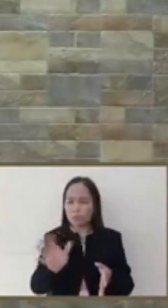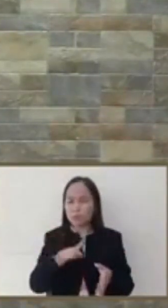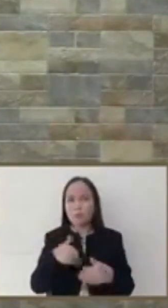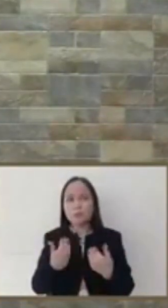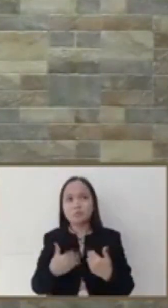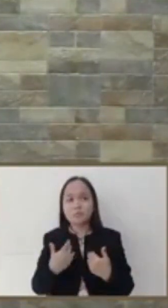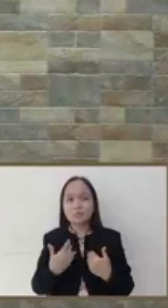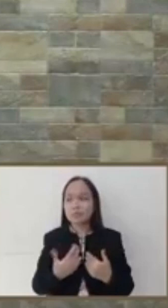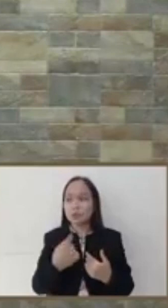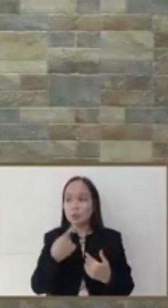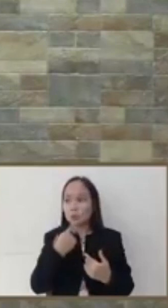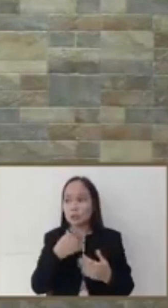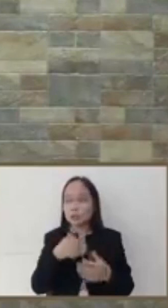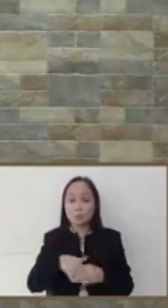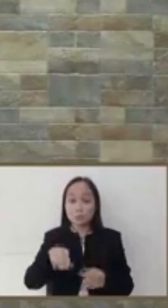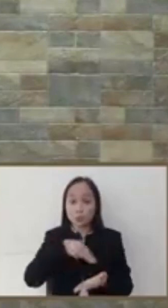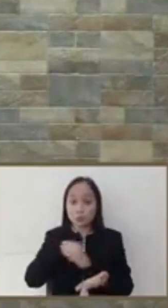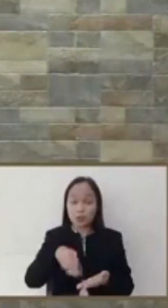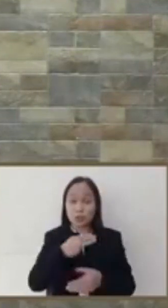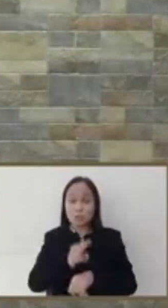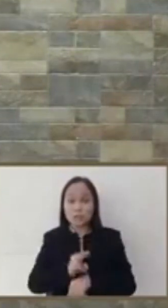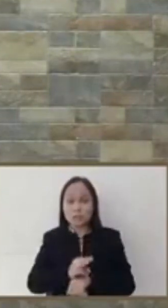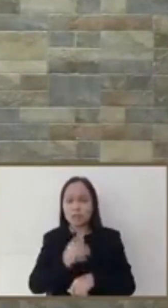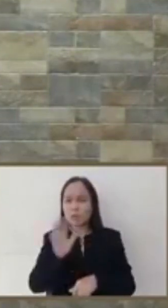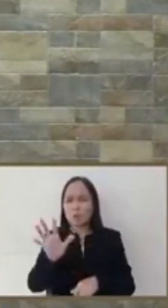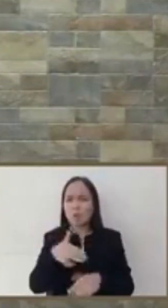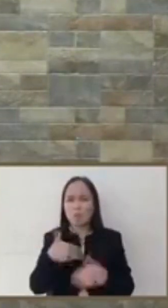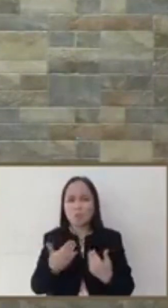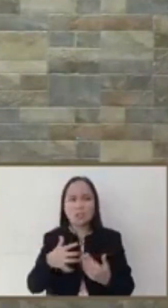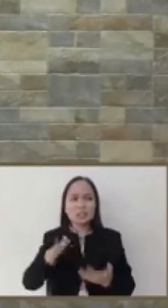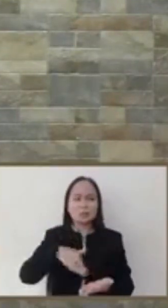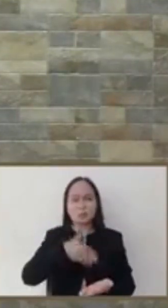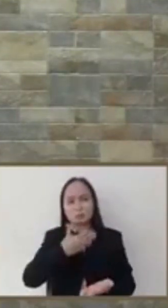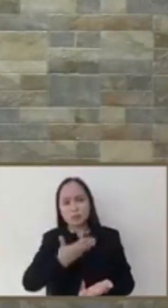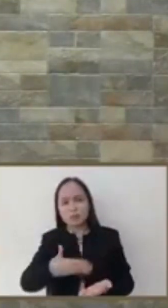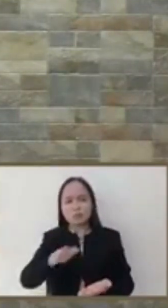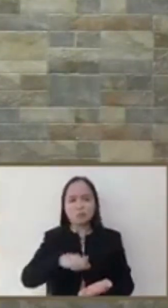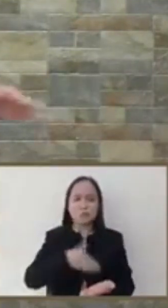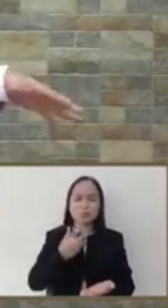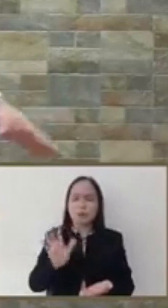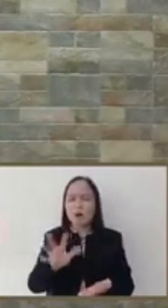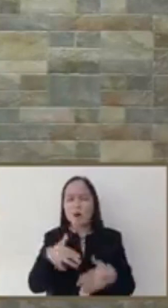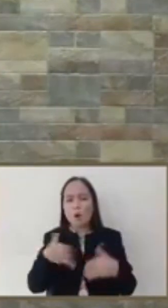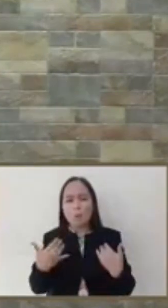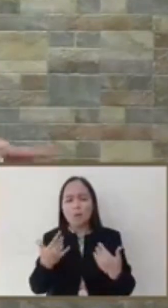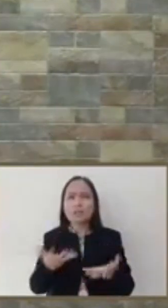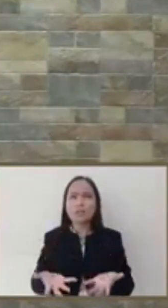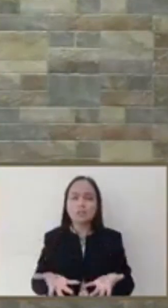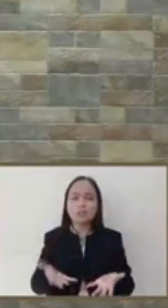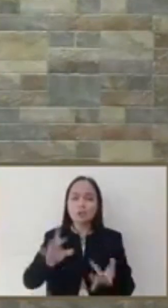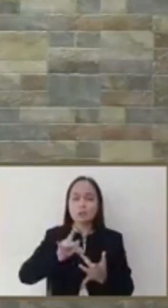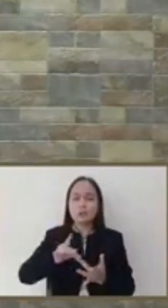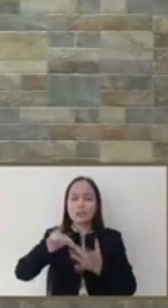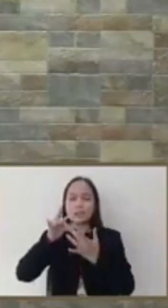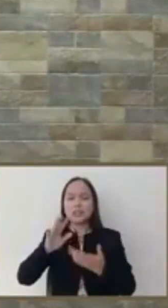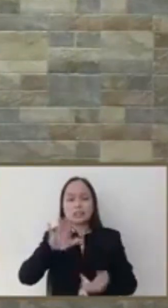kayo mga nasa music ministry. Huwag lamang kayong matuwa sa pag-aawit. Huwag lamang kayong matutuwa sa pagkakanta nyo rito sa special,